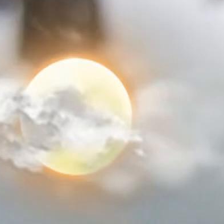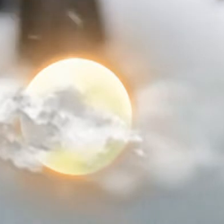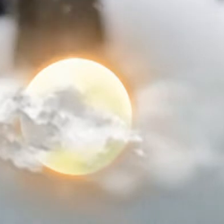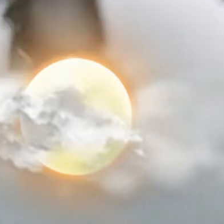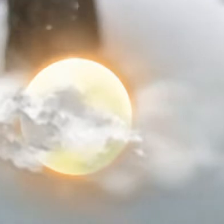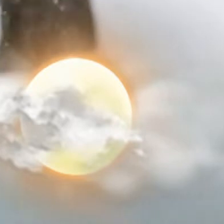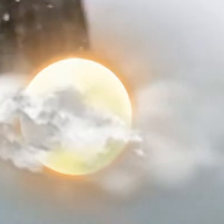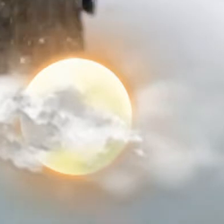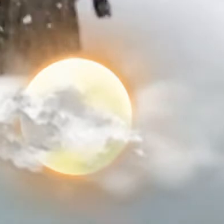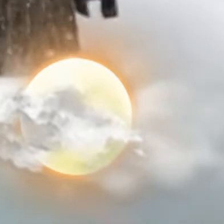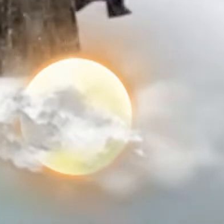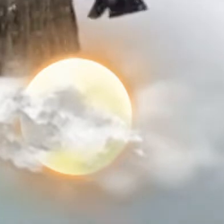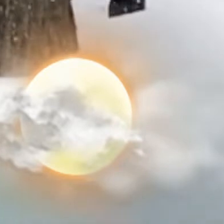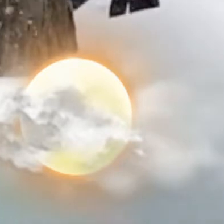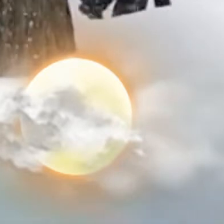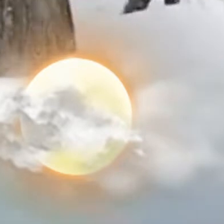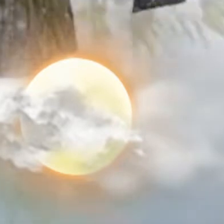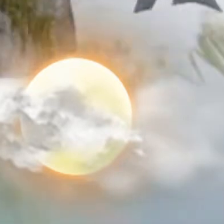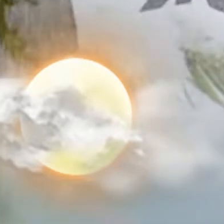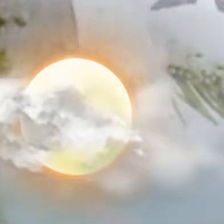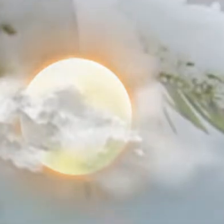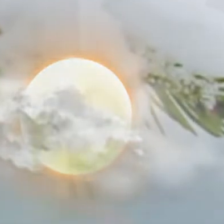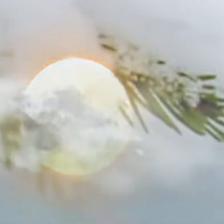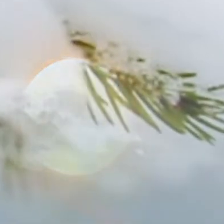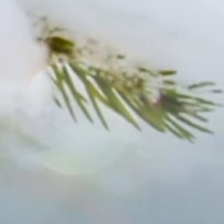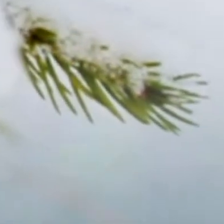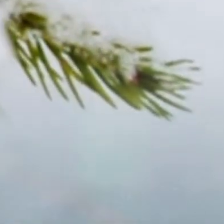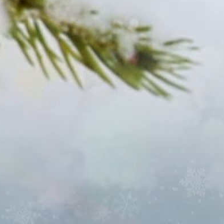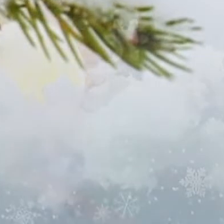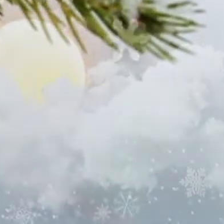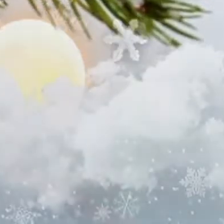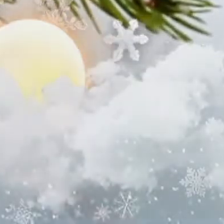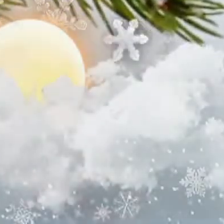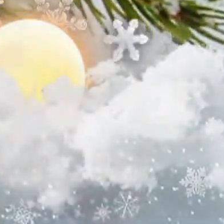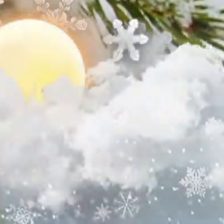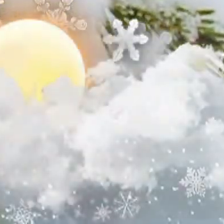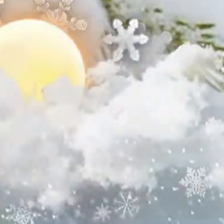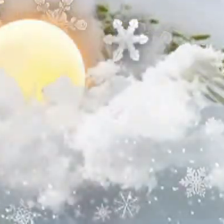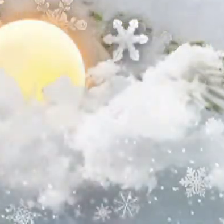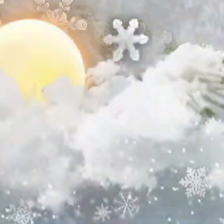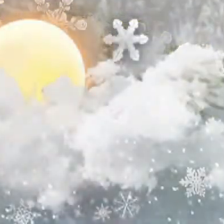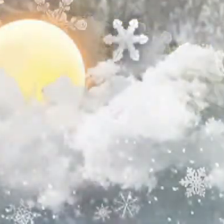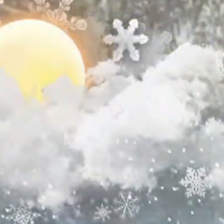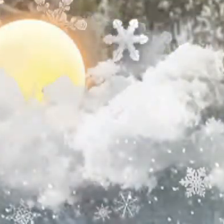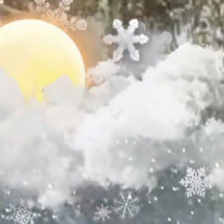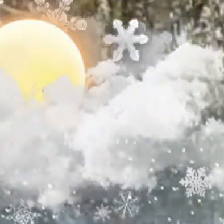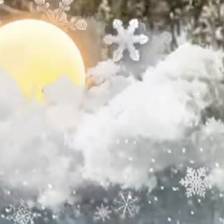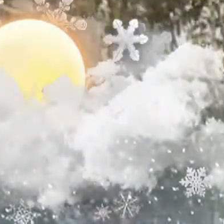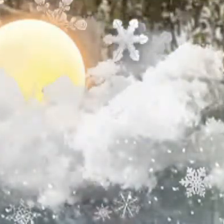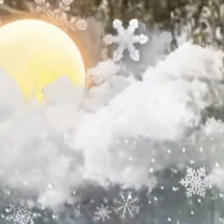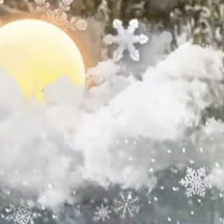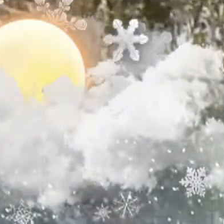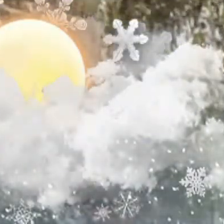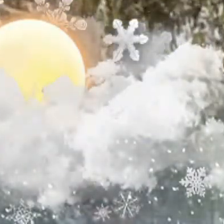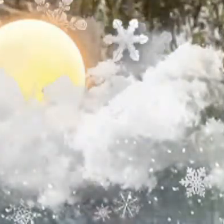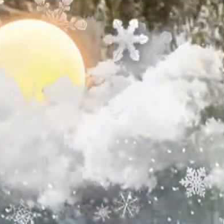без опадков. Ветер заходний 4-6 метров за секунду. У Новогрудку термометры покажут каля 4